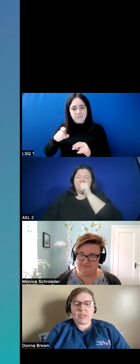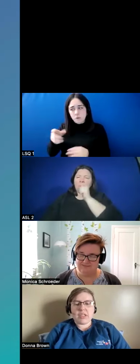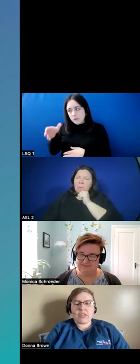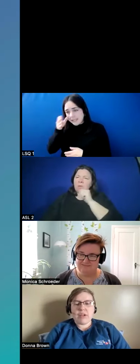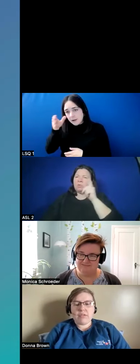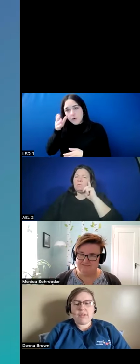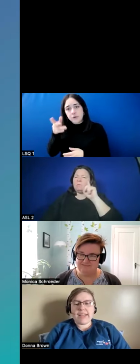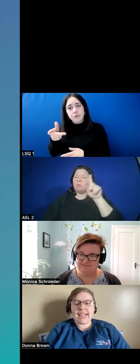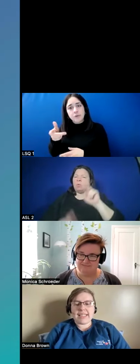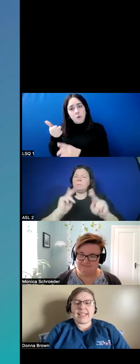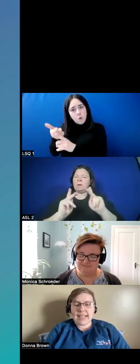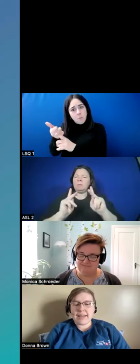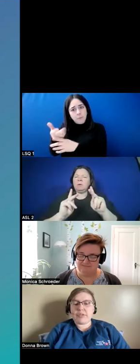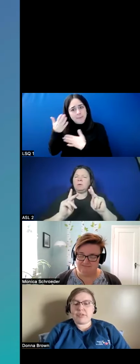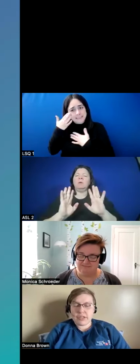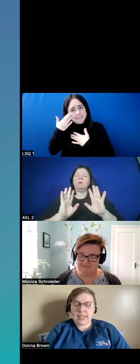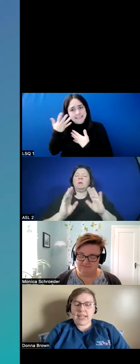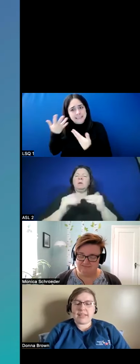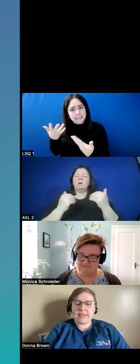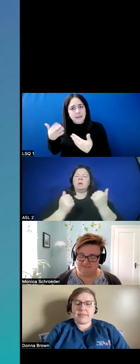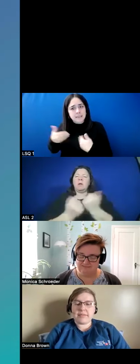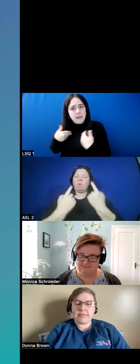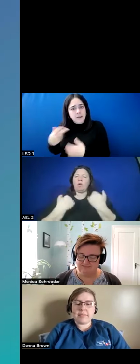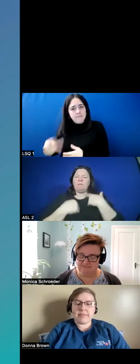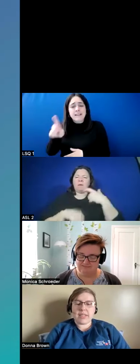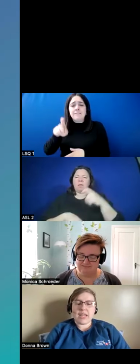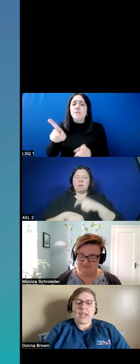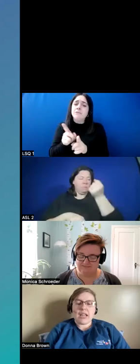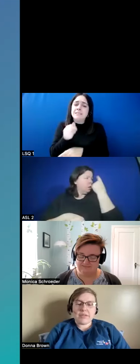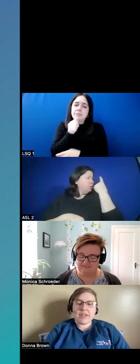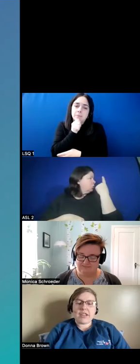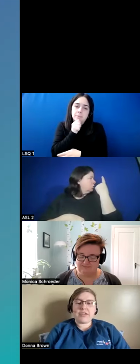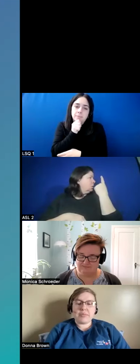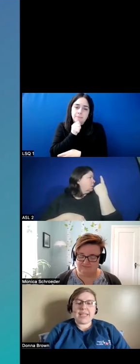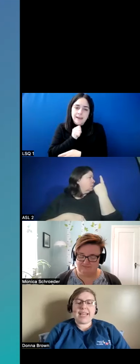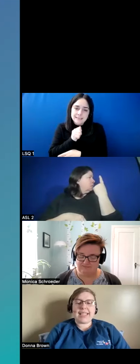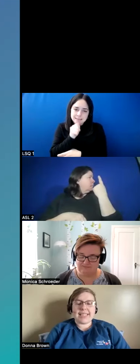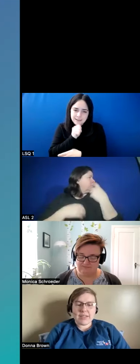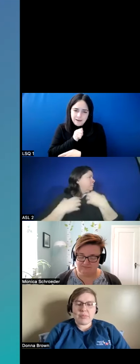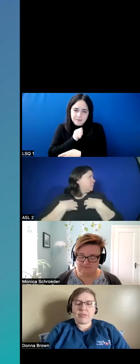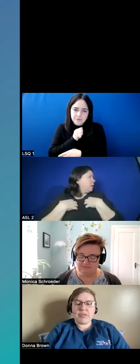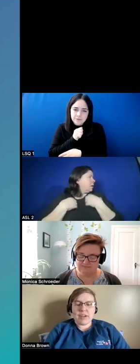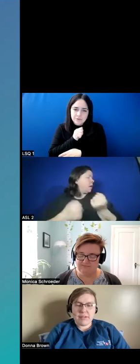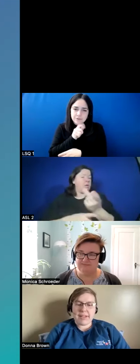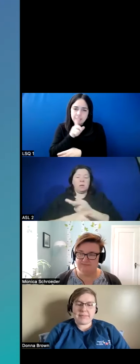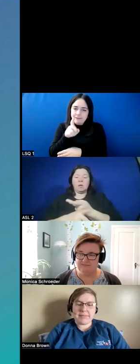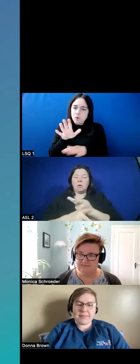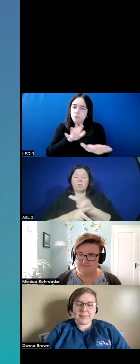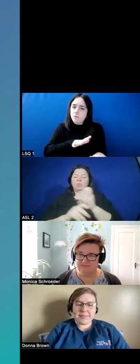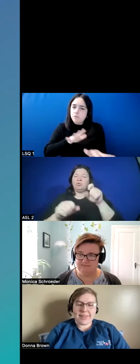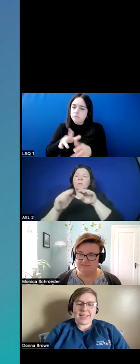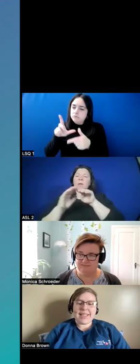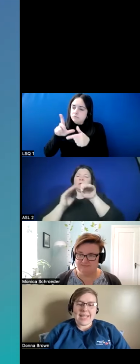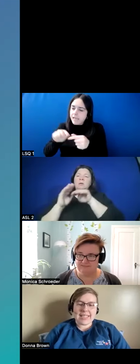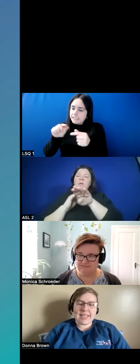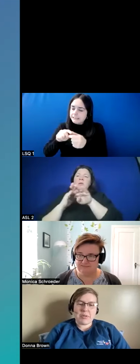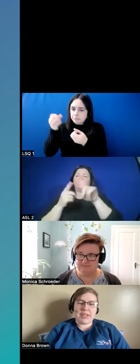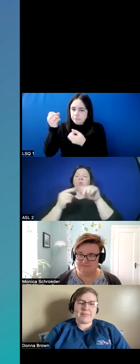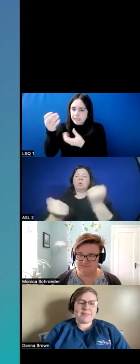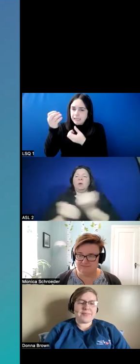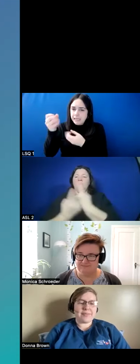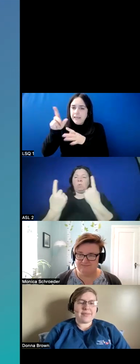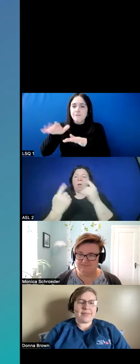Et il faut avoir de la patience pour que tout le monde ait le temps de comprendre. Les soins de santé devraient être accessibles